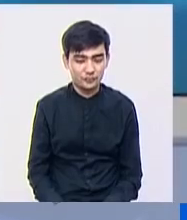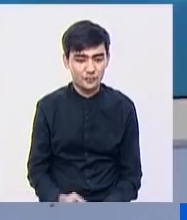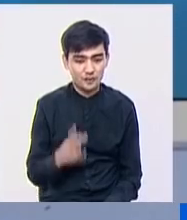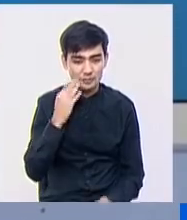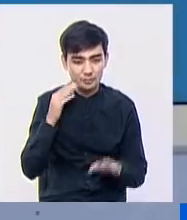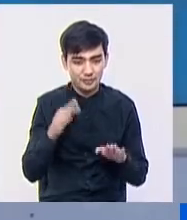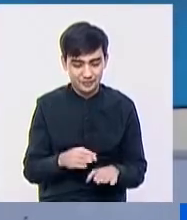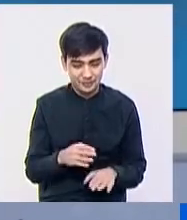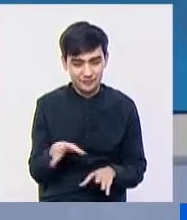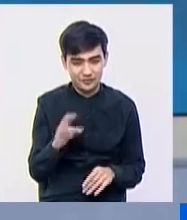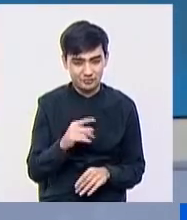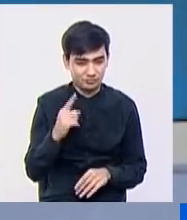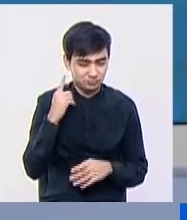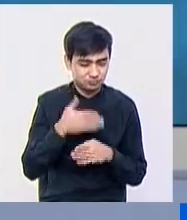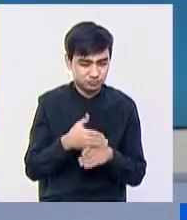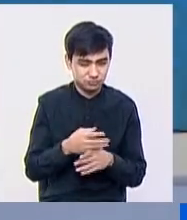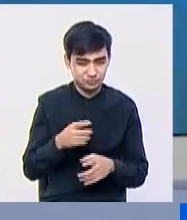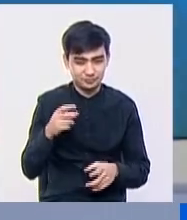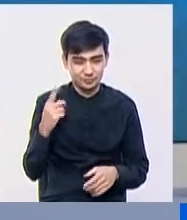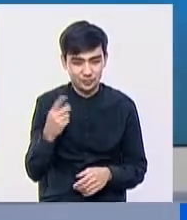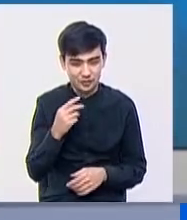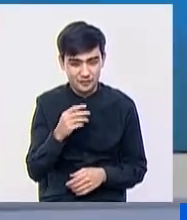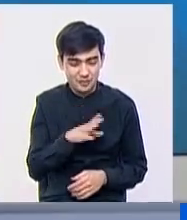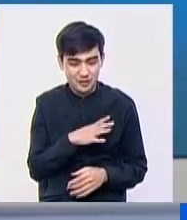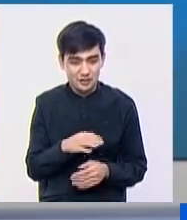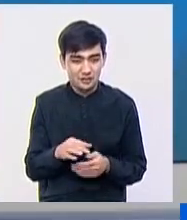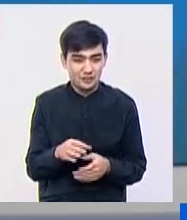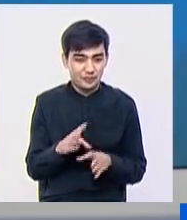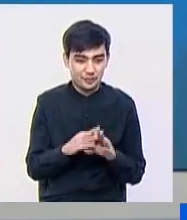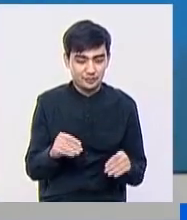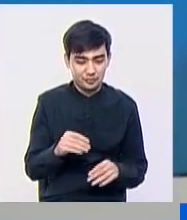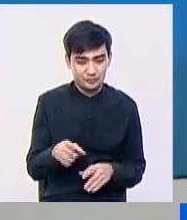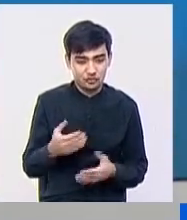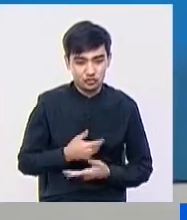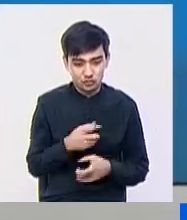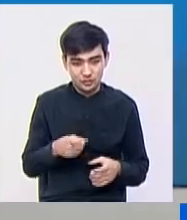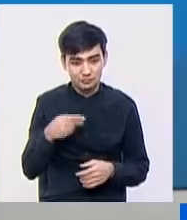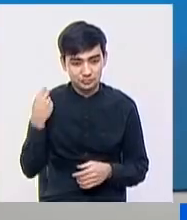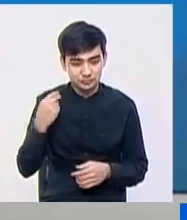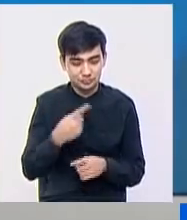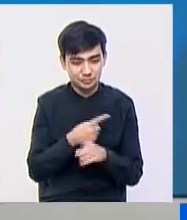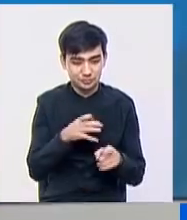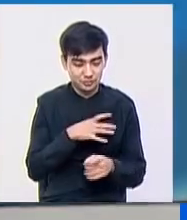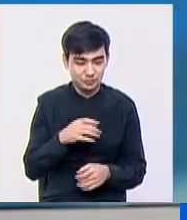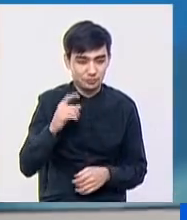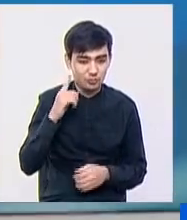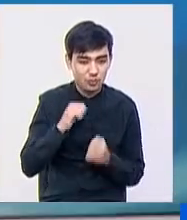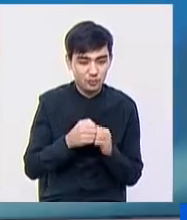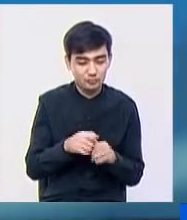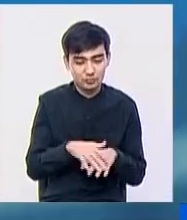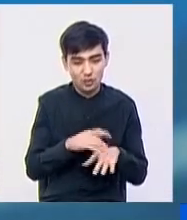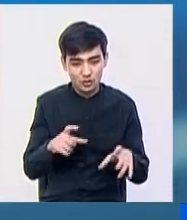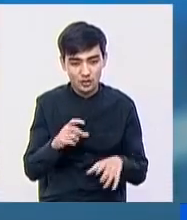Алматинцев накануне напугали звуки сирены. Заместитель акима поспешил успокоить жителей. Тревожный сигнал призван напомнить горожанам о